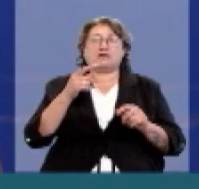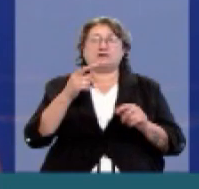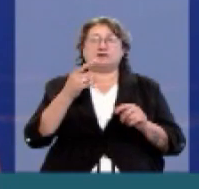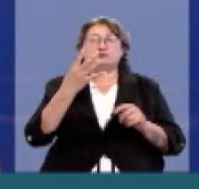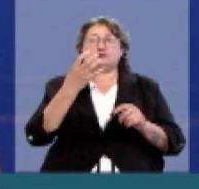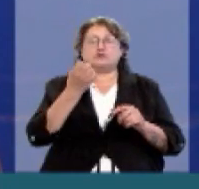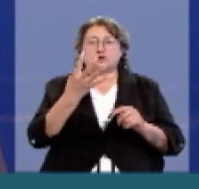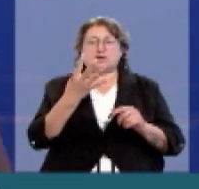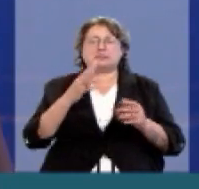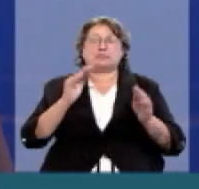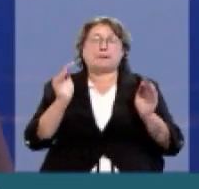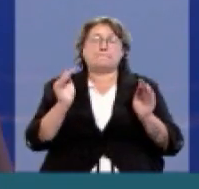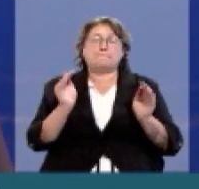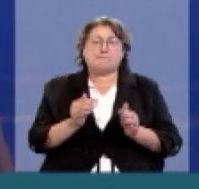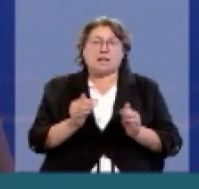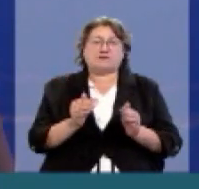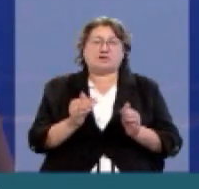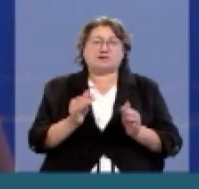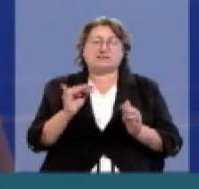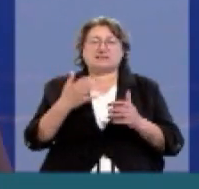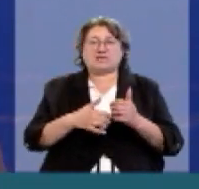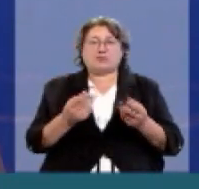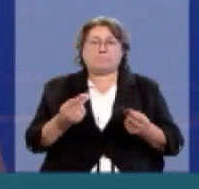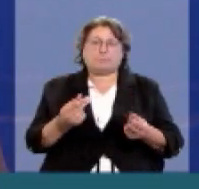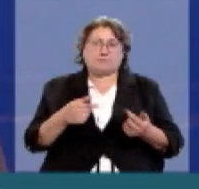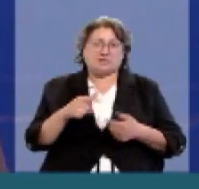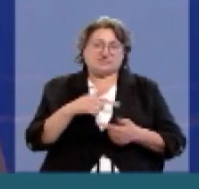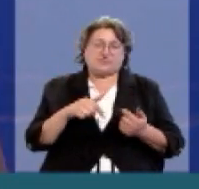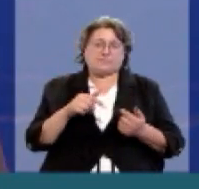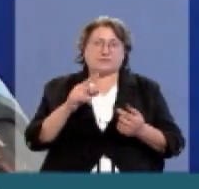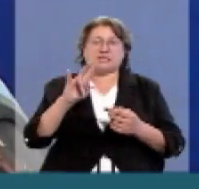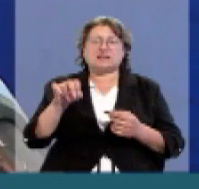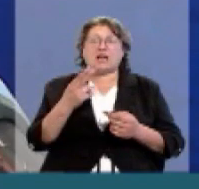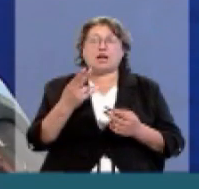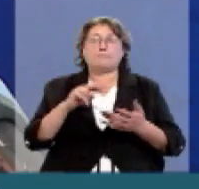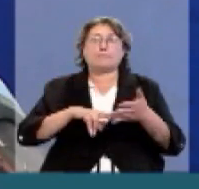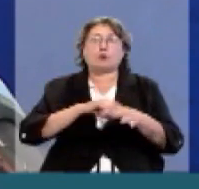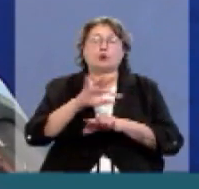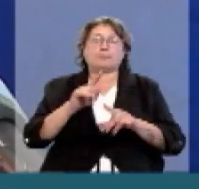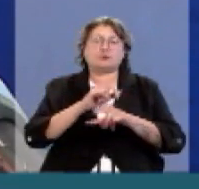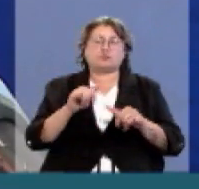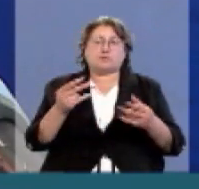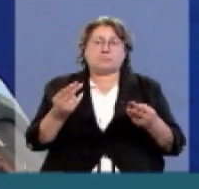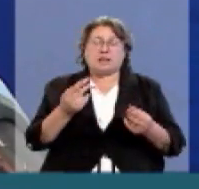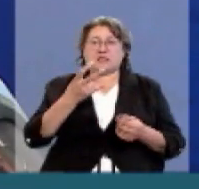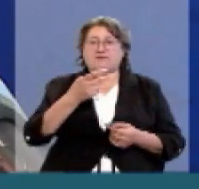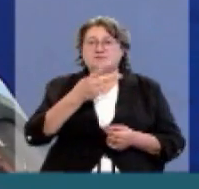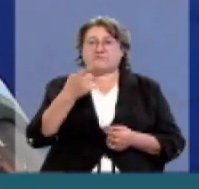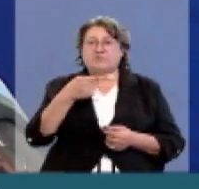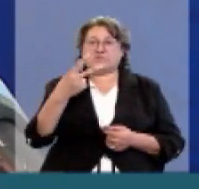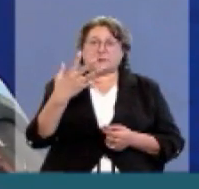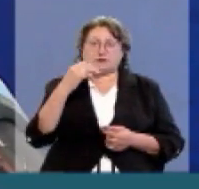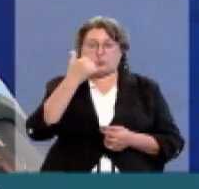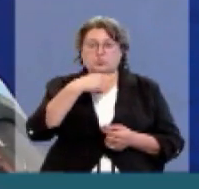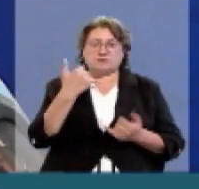және орта кәсіпкерлік нысаны ашылды. 2021-2025 жылдарға арналған кәсіпкерлікті дамыту жөніндегі ұлттық жоба